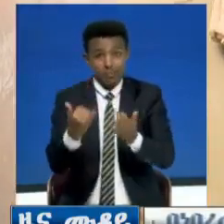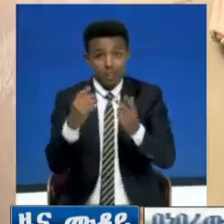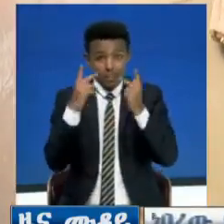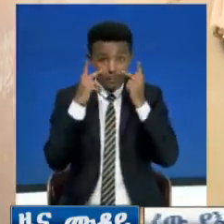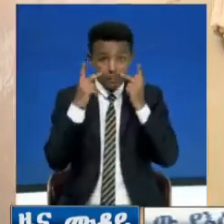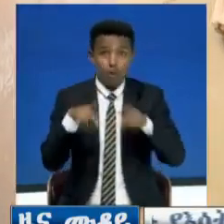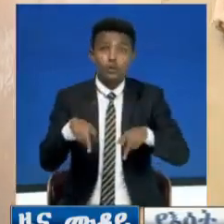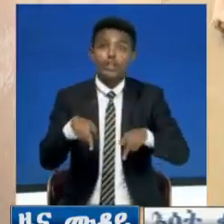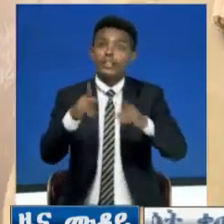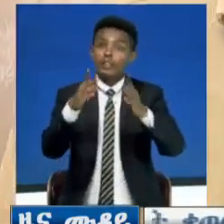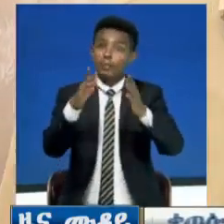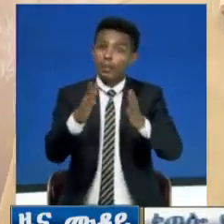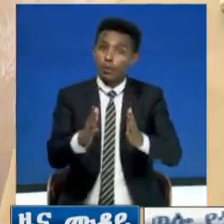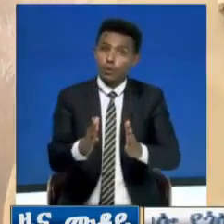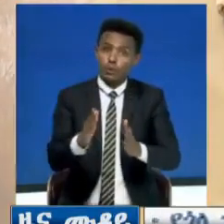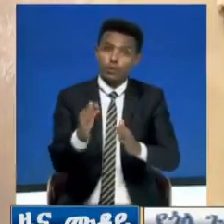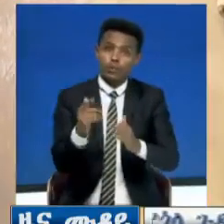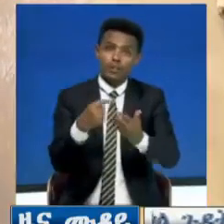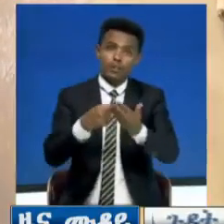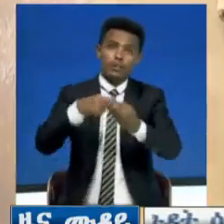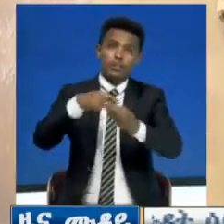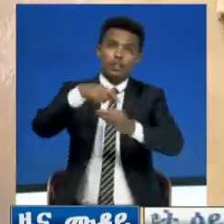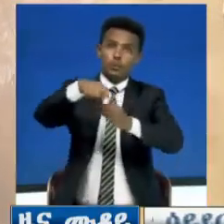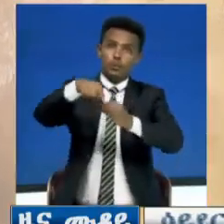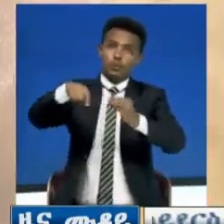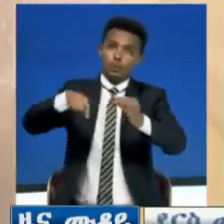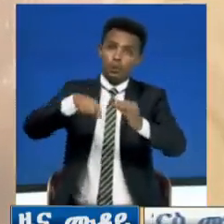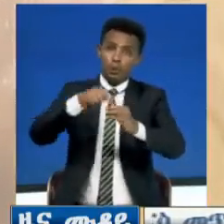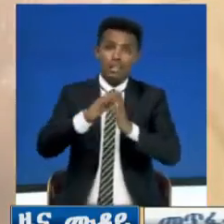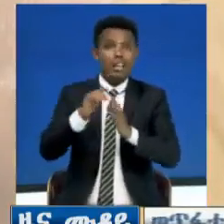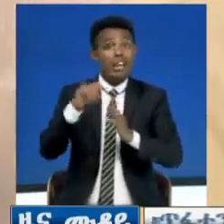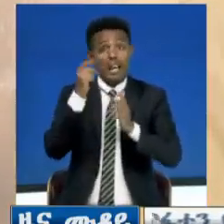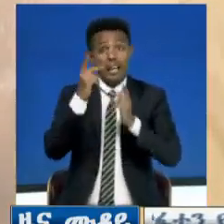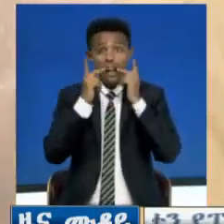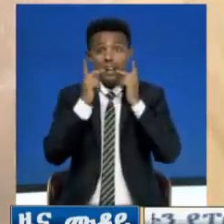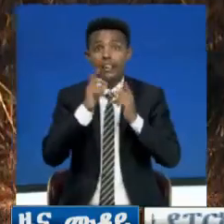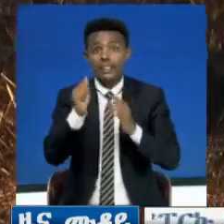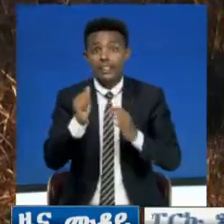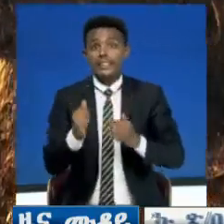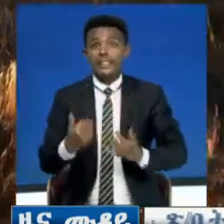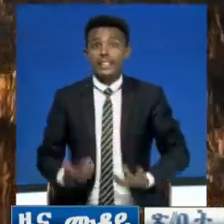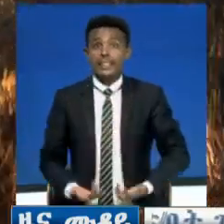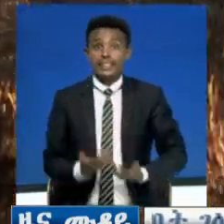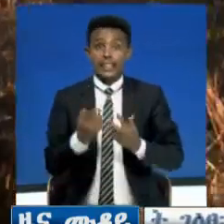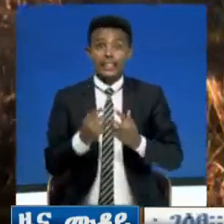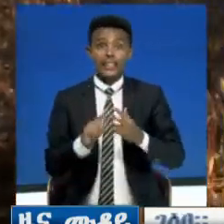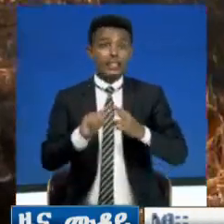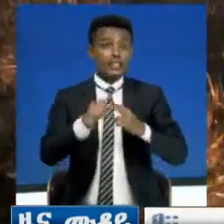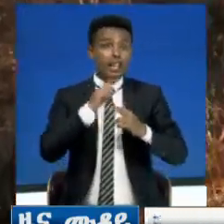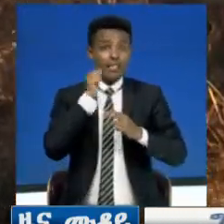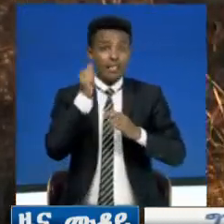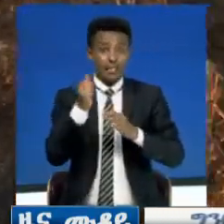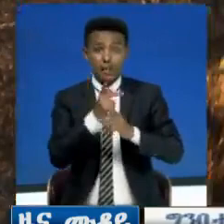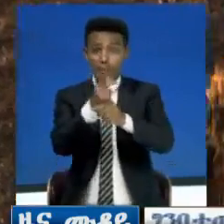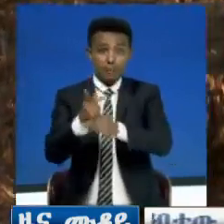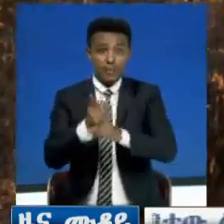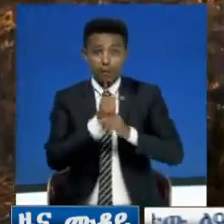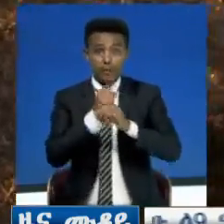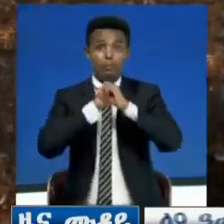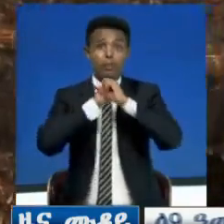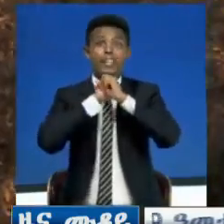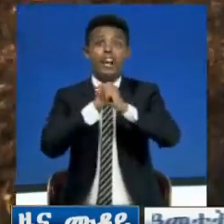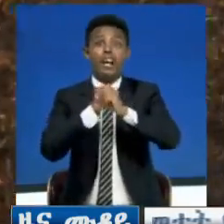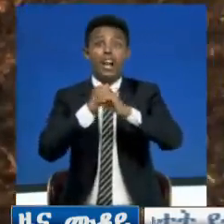ገበሬዎቹ ዙሪያውን ሌላ ያልታየ እሳት እንዳይነሳ በመጠበቅ በመከላከል ላይ ነው ያሉት። የተቃጠለ